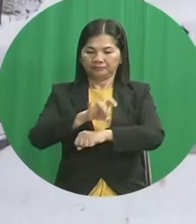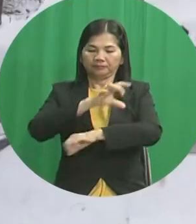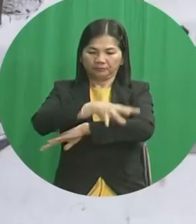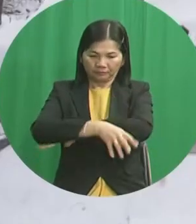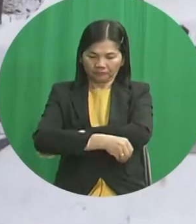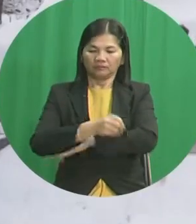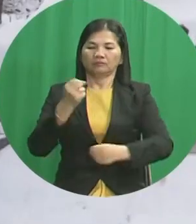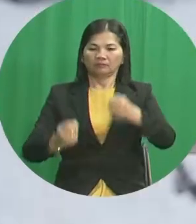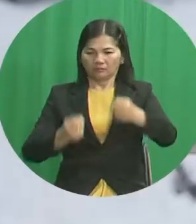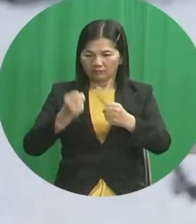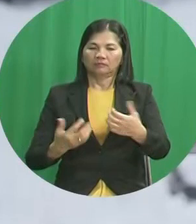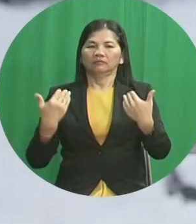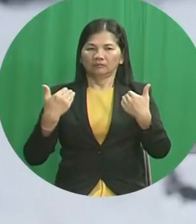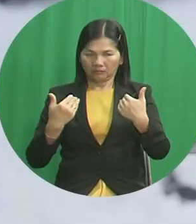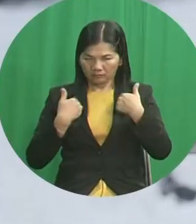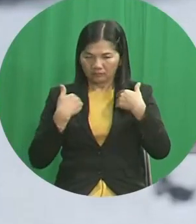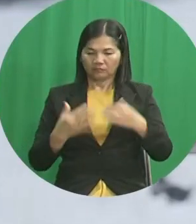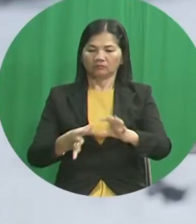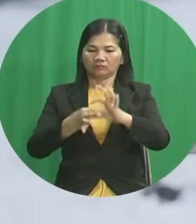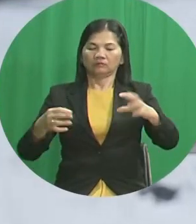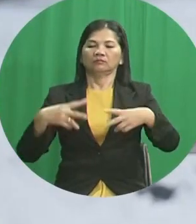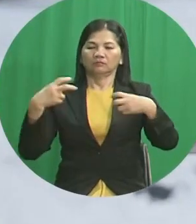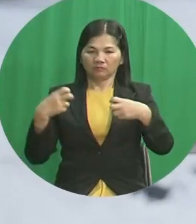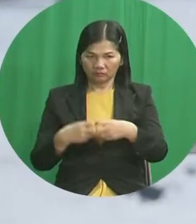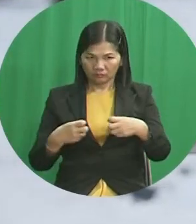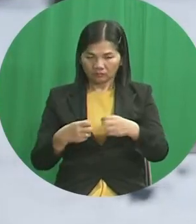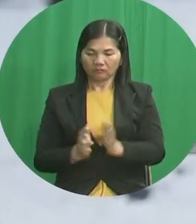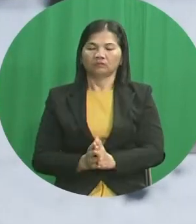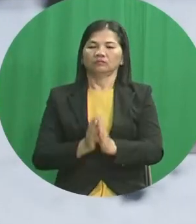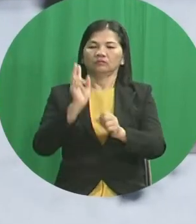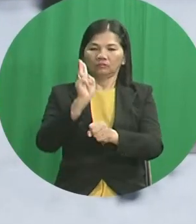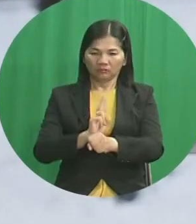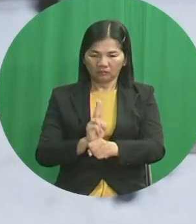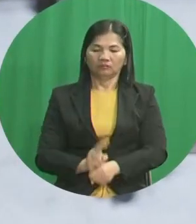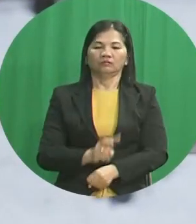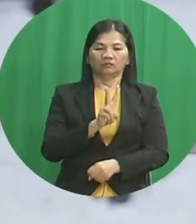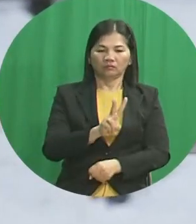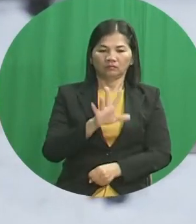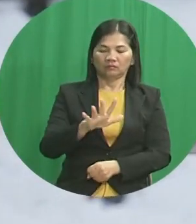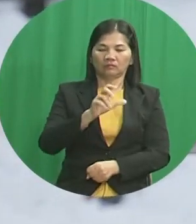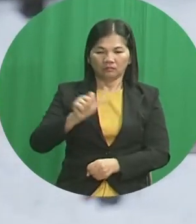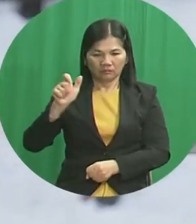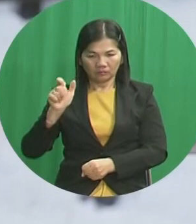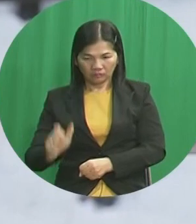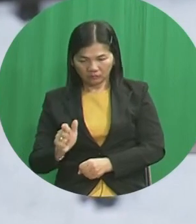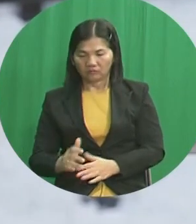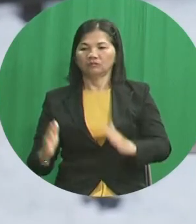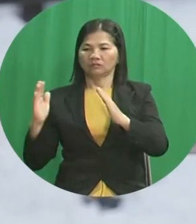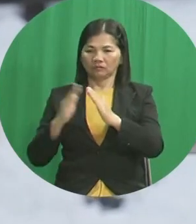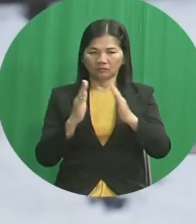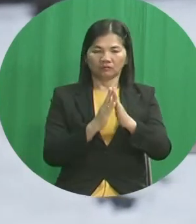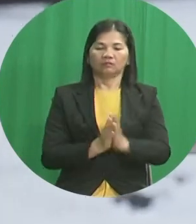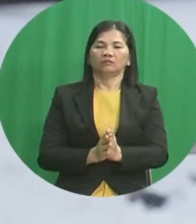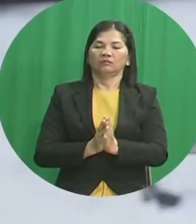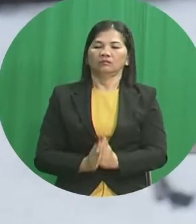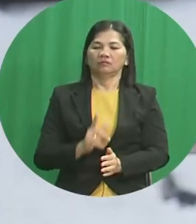ប់នៅក្នុងរថយន្តរបស់ពួកគេហើយបានផ្ដាច់ចរន្តអគ្គិសនីដល់អតិថិជនជាង 2,500 នាក់នៅ Crusader ក្នុង